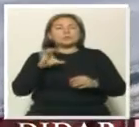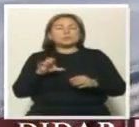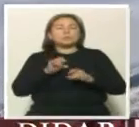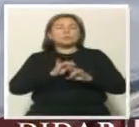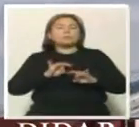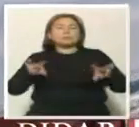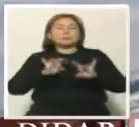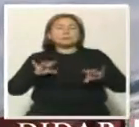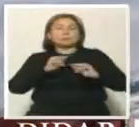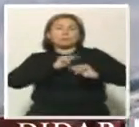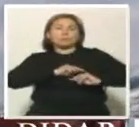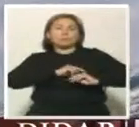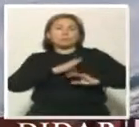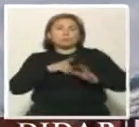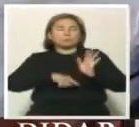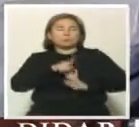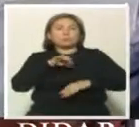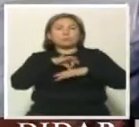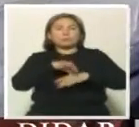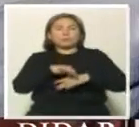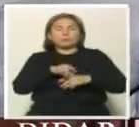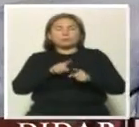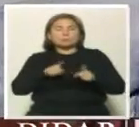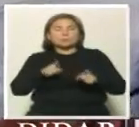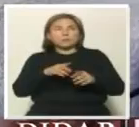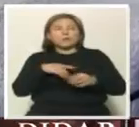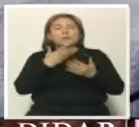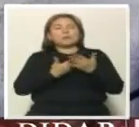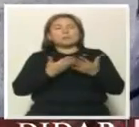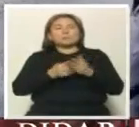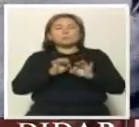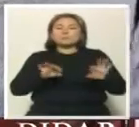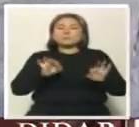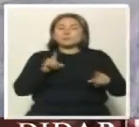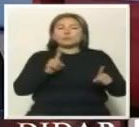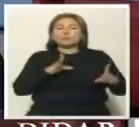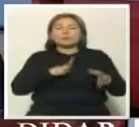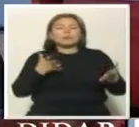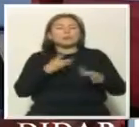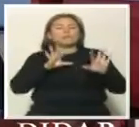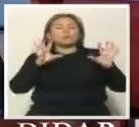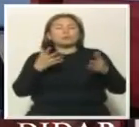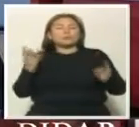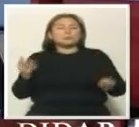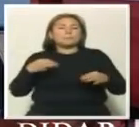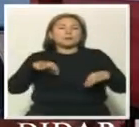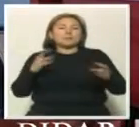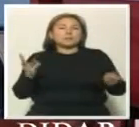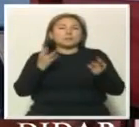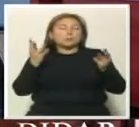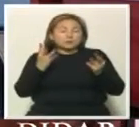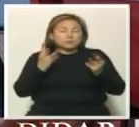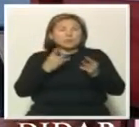среди населения разъяснительную работу по профилактике пожаров. Они разъяснили, какие действия необходимо предпринимать в случае горения автомобилей, и еще